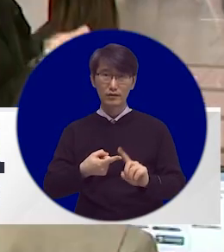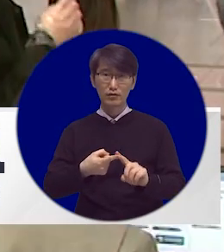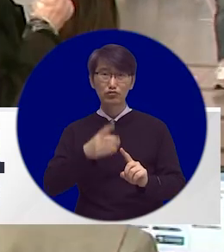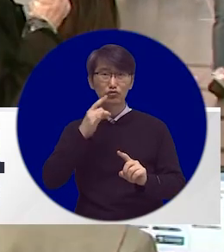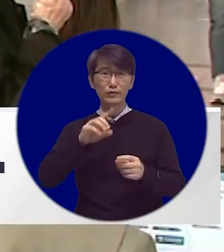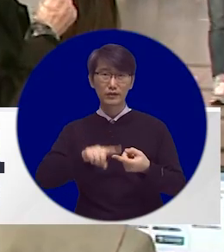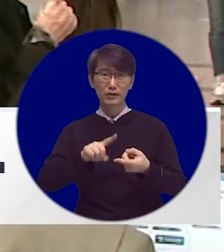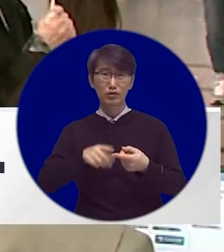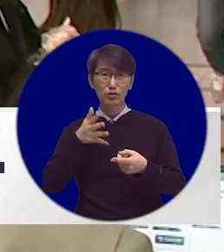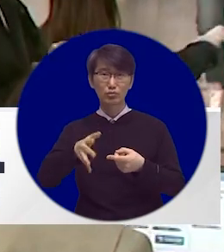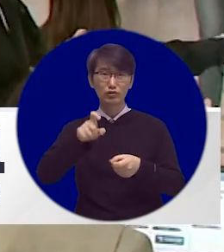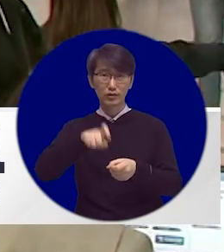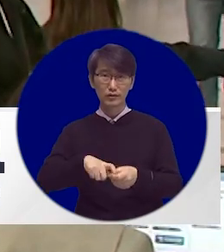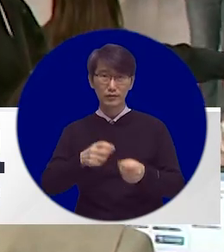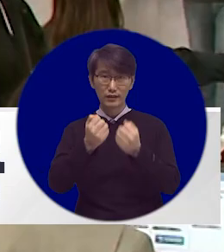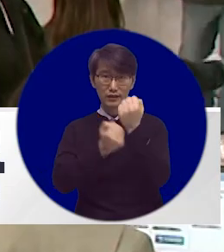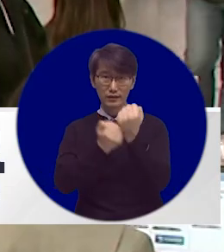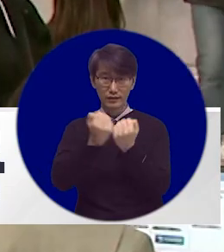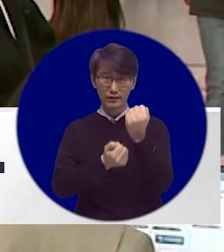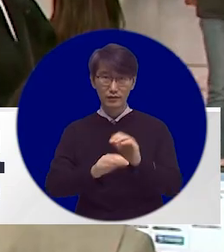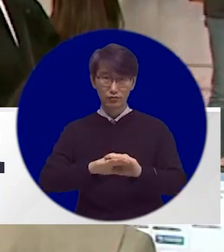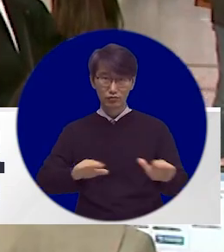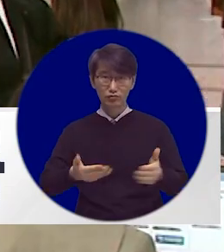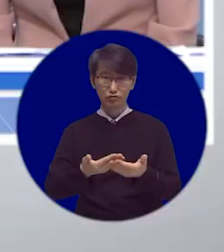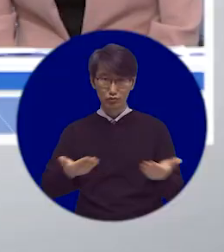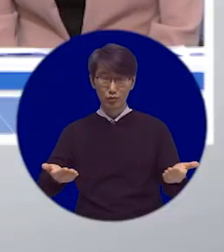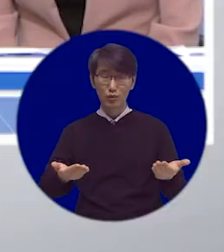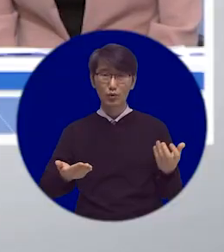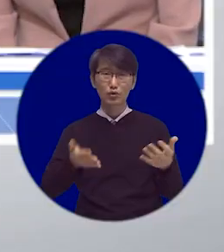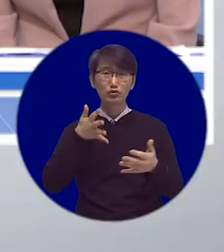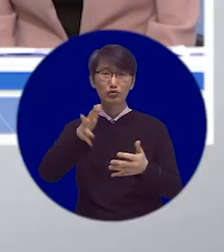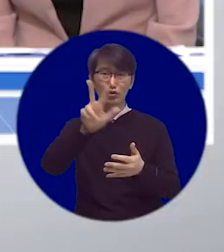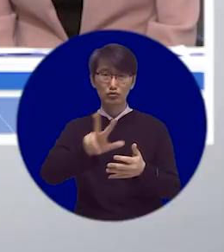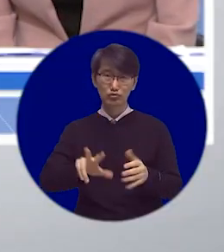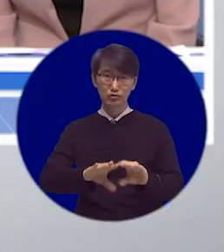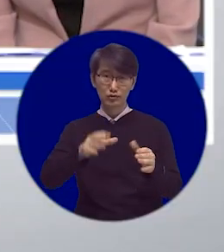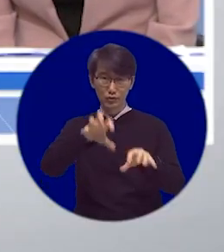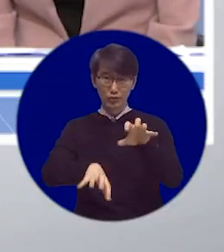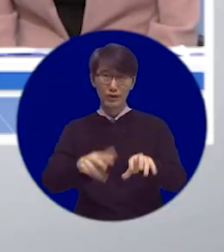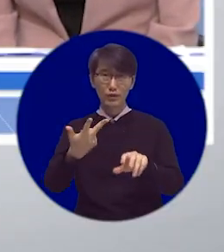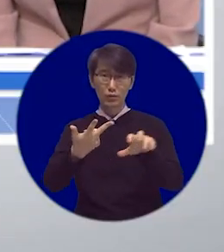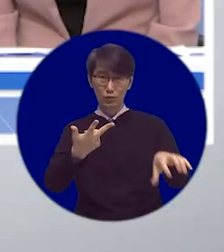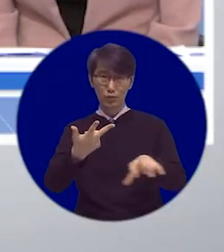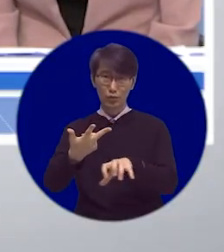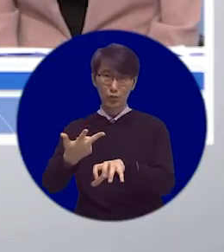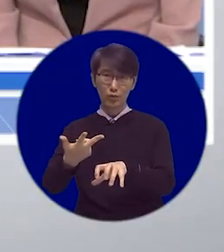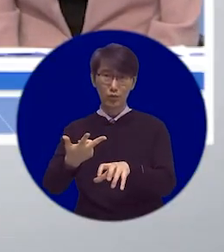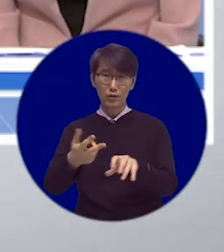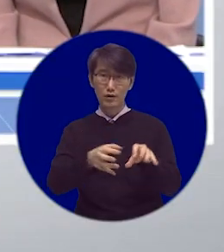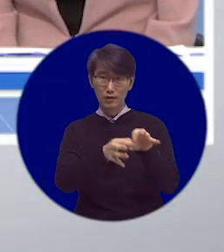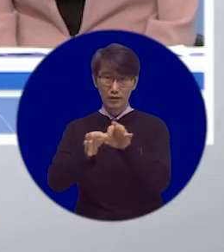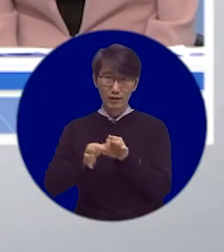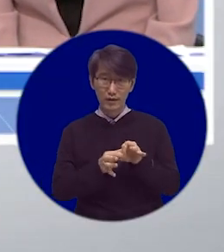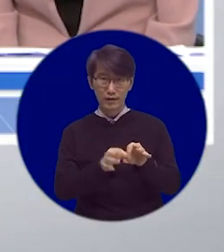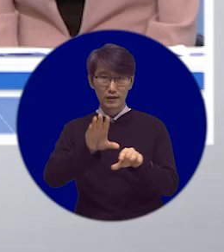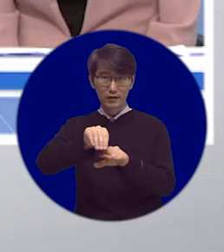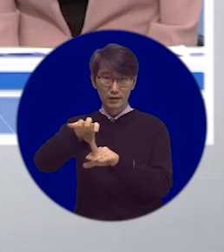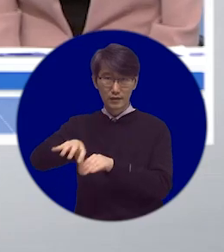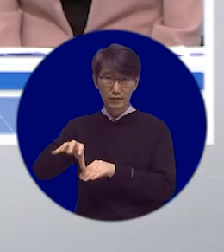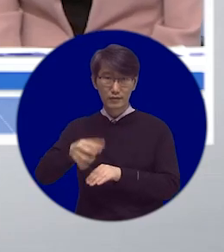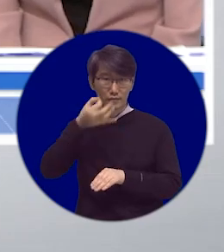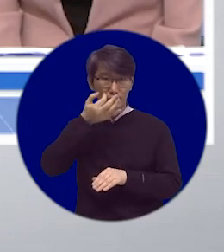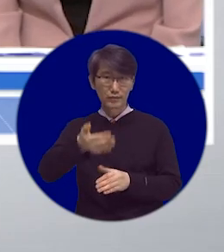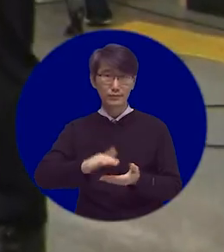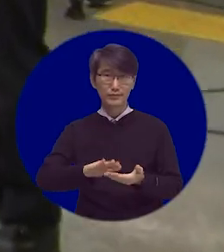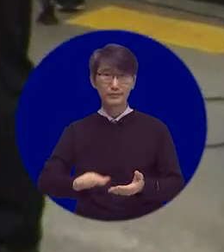사항에 대해 전문적이고 상세한 해설을 제공하고 전국 투개표소 각 7곳을 이원 연결해 생생한 현장의